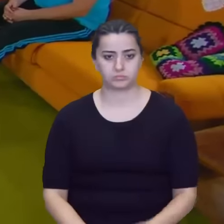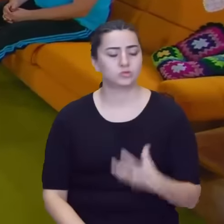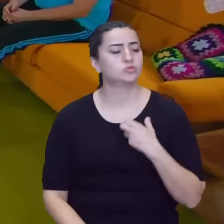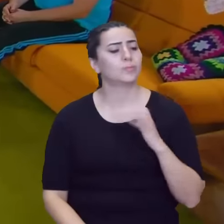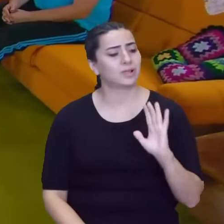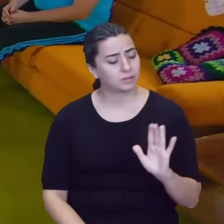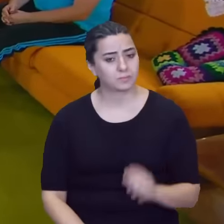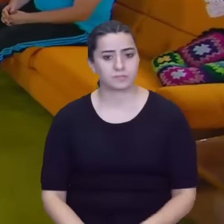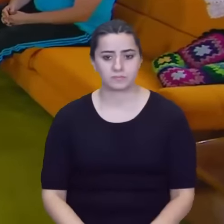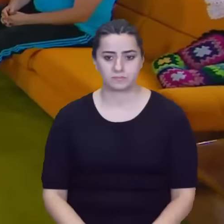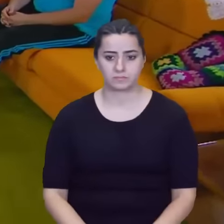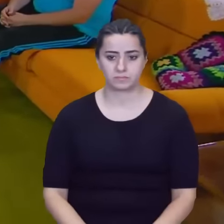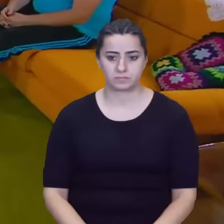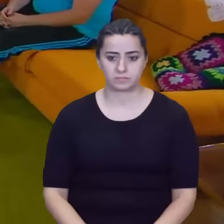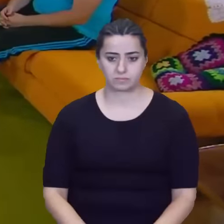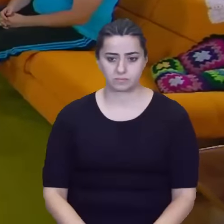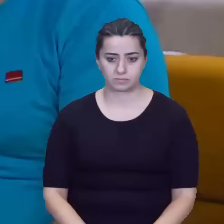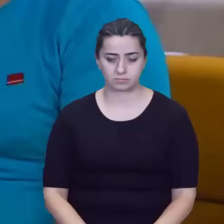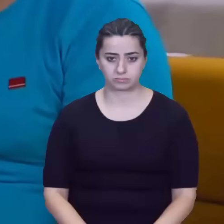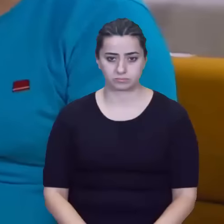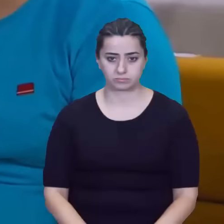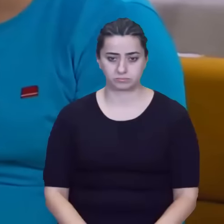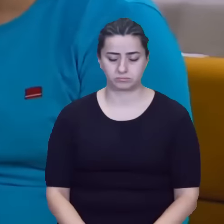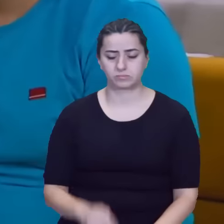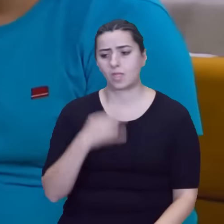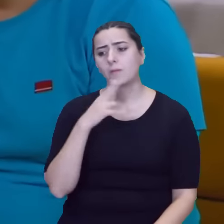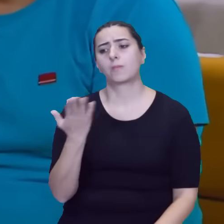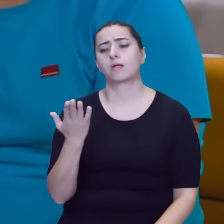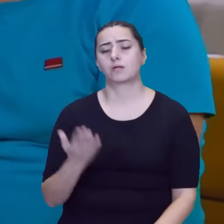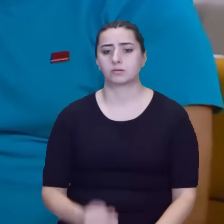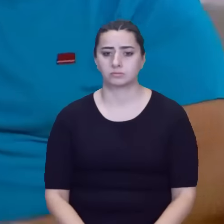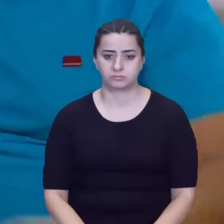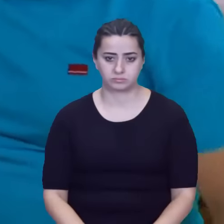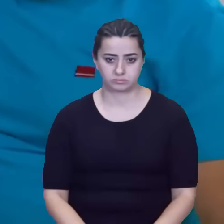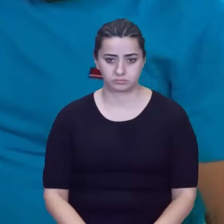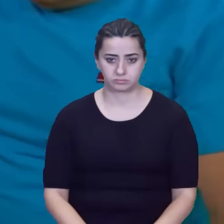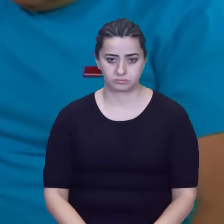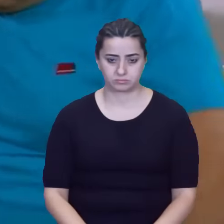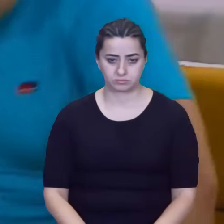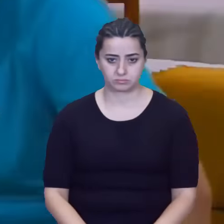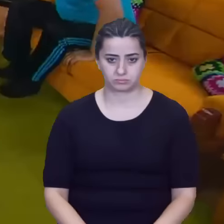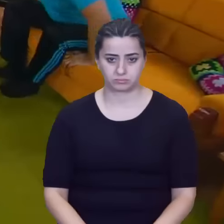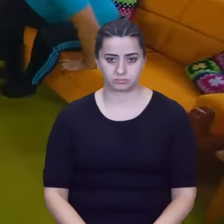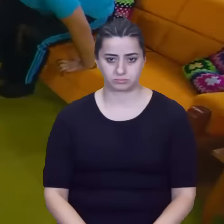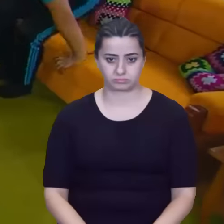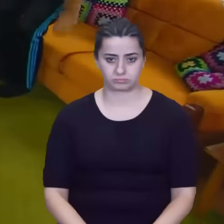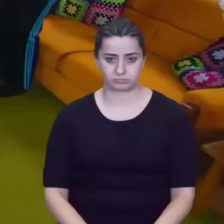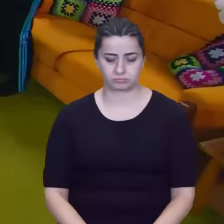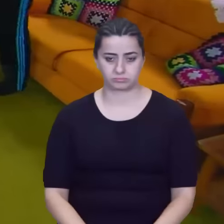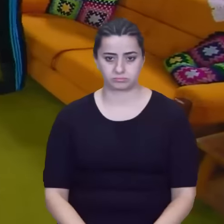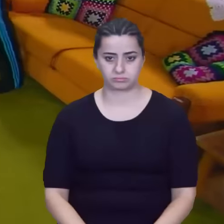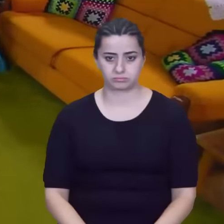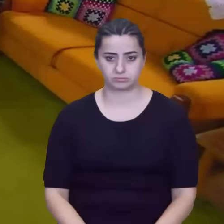Üzülme, üzülme, tamam. Aman abla ya. Çağatay zamanı gelmiş gibi dizlerine vurarak kalktı,